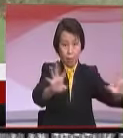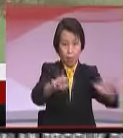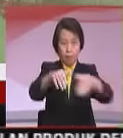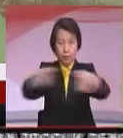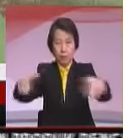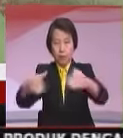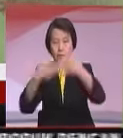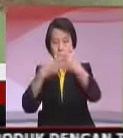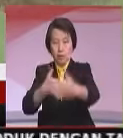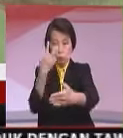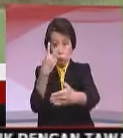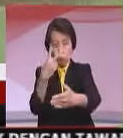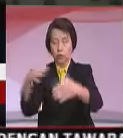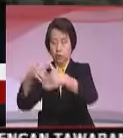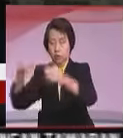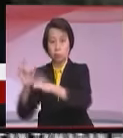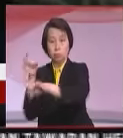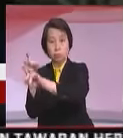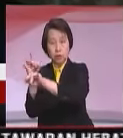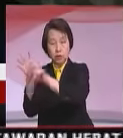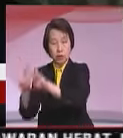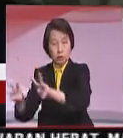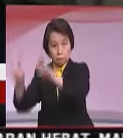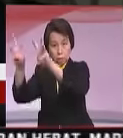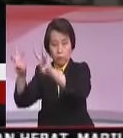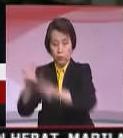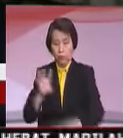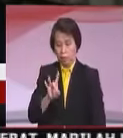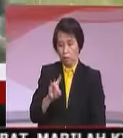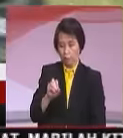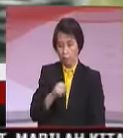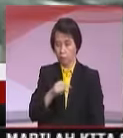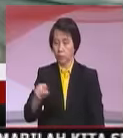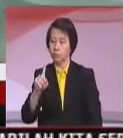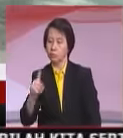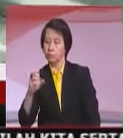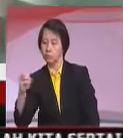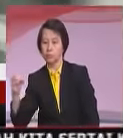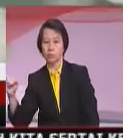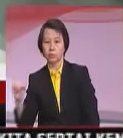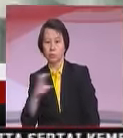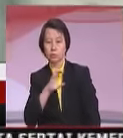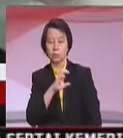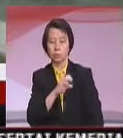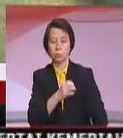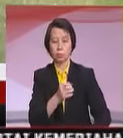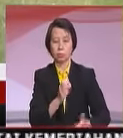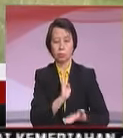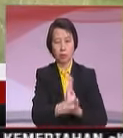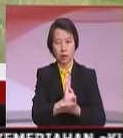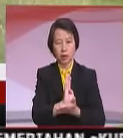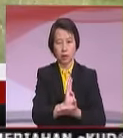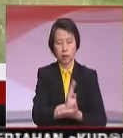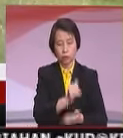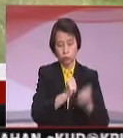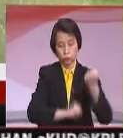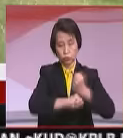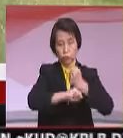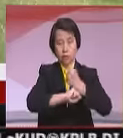pagar berlapis serta tembok. Ia melibatkan 80 hingga 100 keanggotaan dibantu sokongan